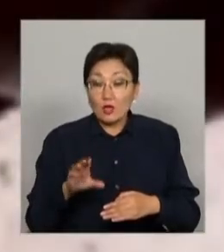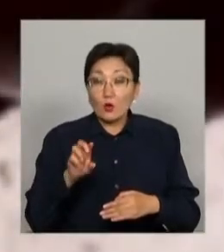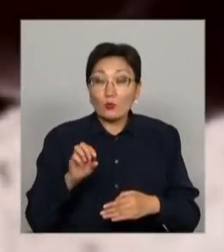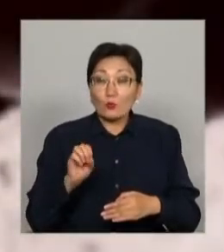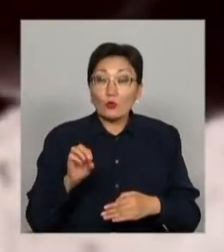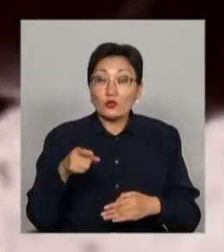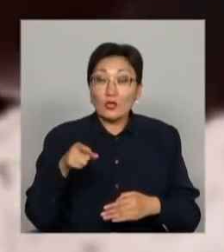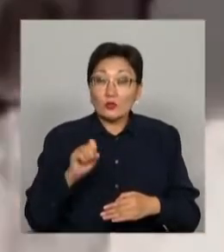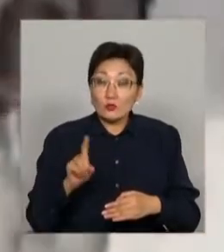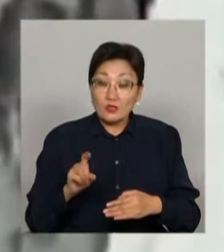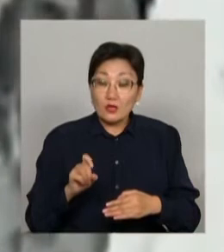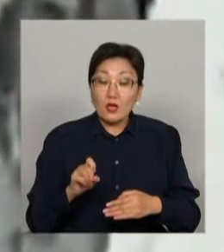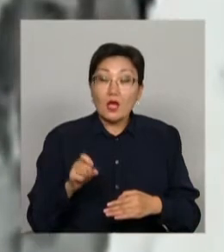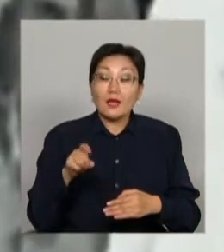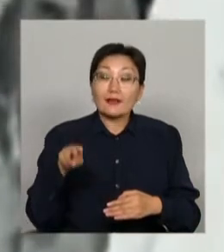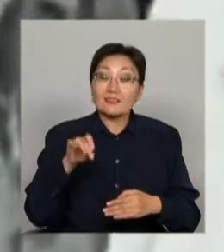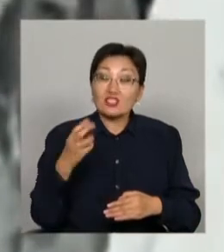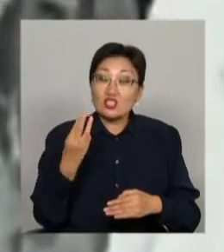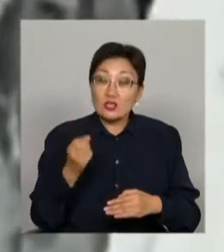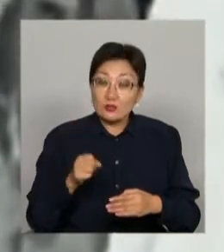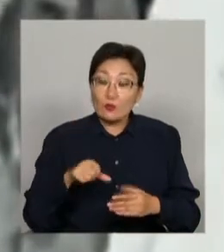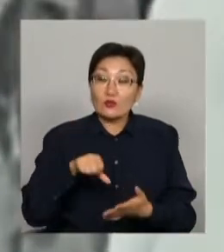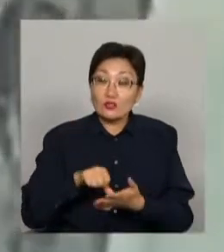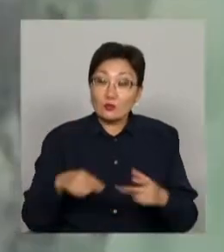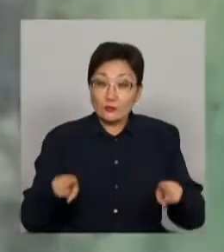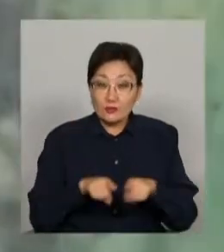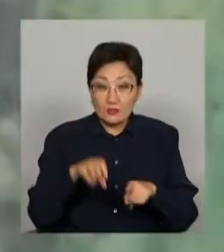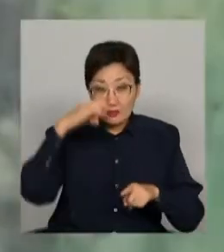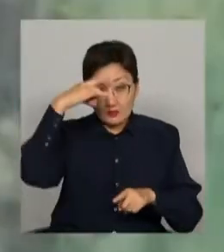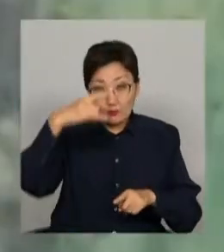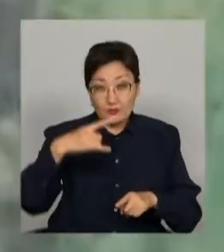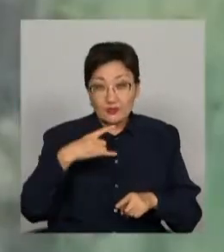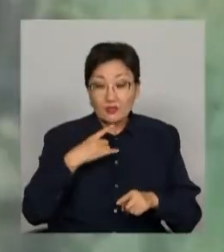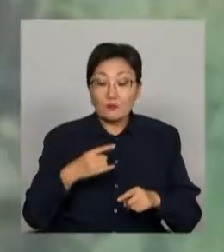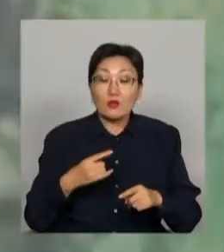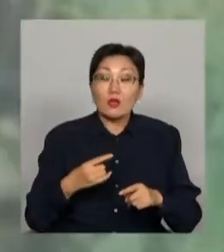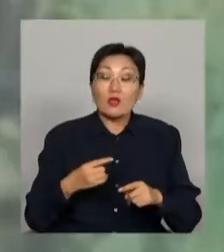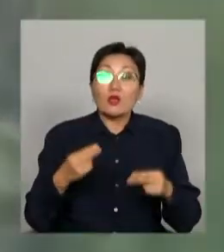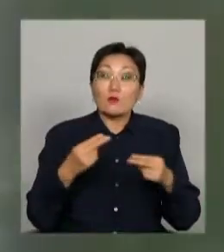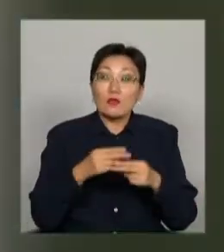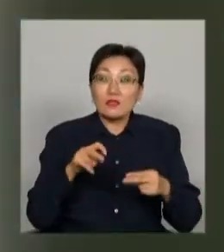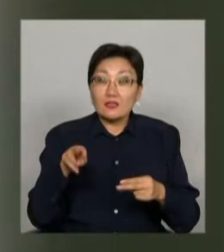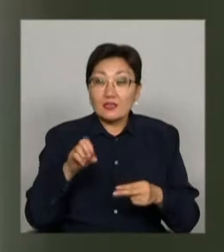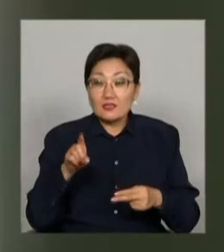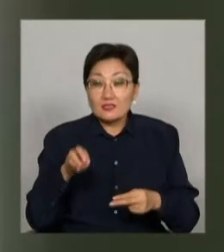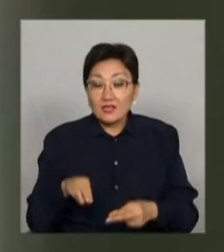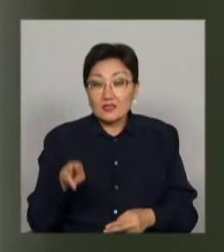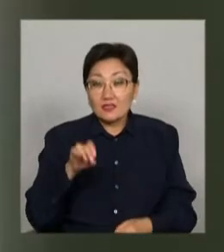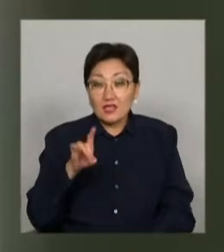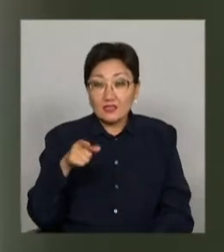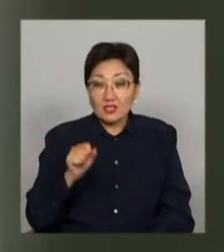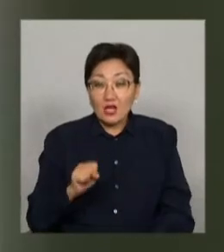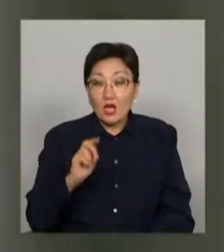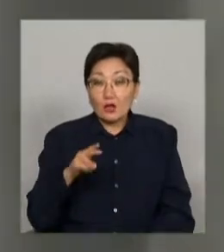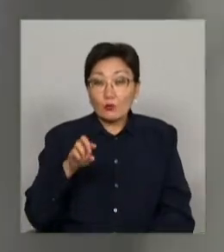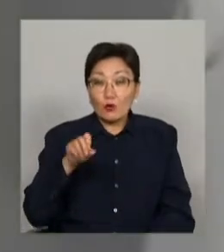болып келді, Айтматовтың Хадишасы болып есейді. Ол сондай-ақ қазақ драматургтерінің шығармаларынан Ләззат, Дариға, Ұлбала, Ақ